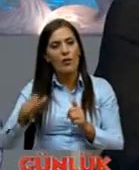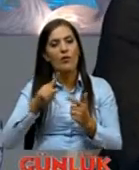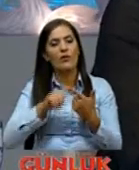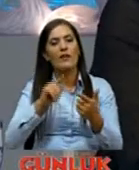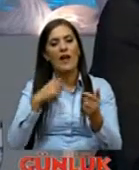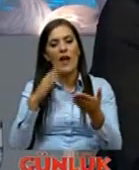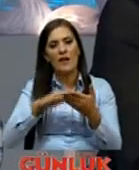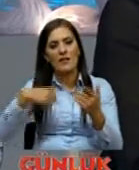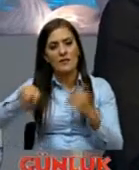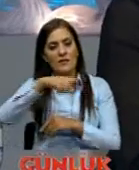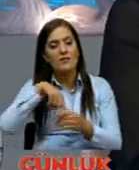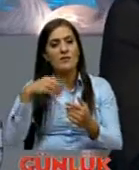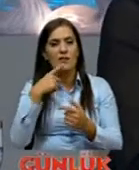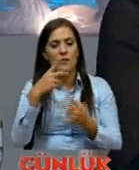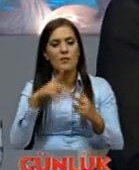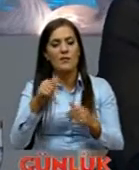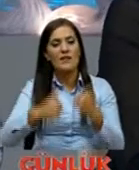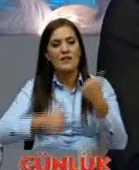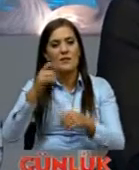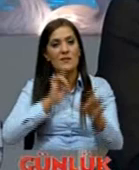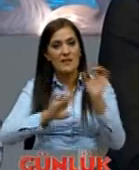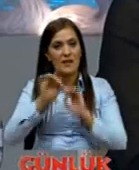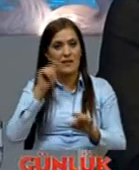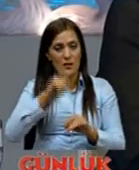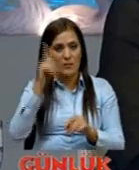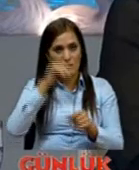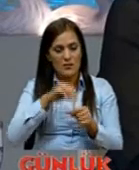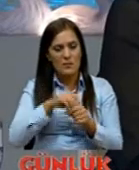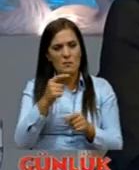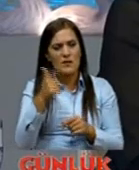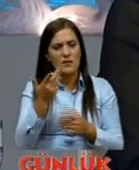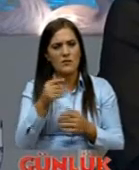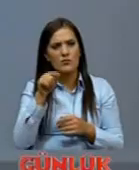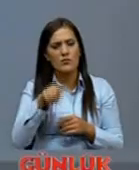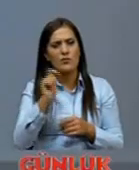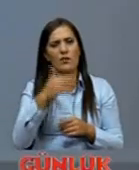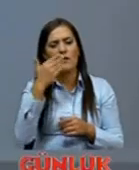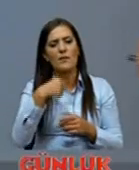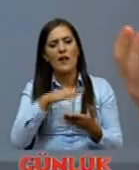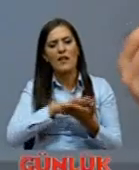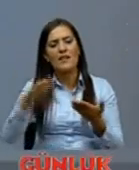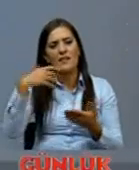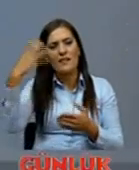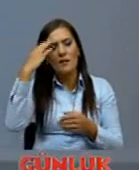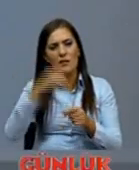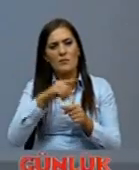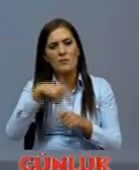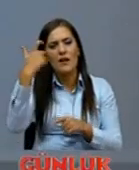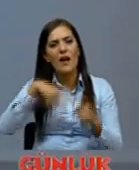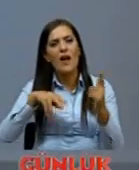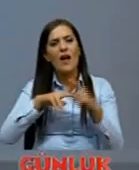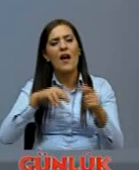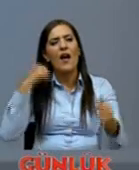yanındaki arkadaşları diyebiliriz. Çünkü yarışma dönemi diyet yaptığımız için. Biraz da aslında şunu kastetmiştim. Yani hani altyapısında bir